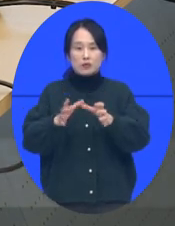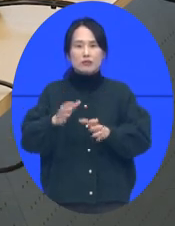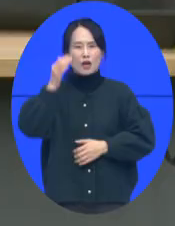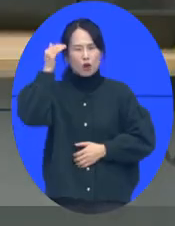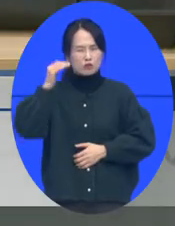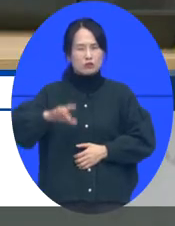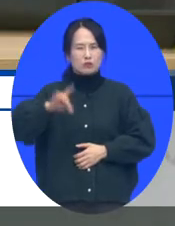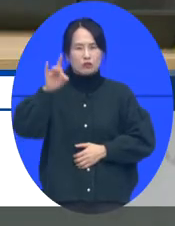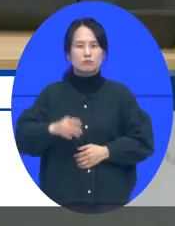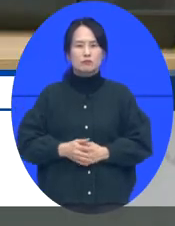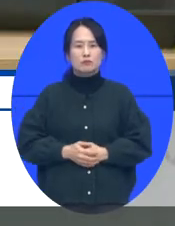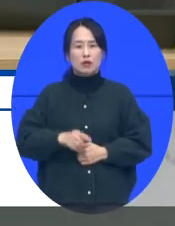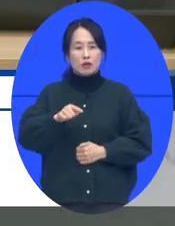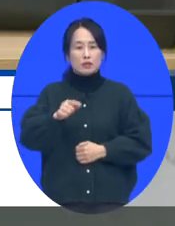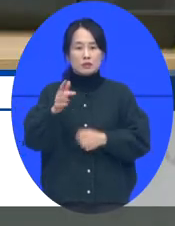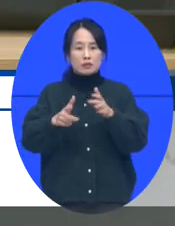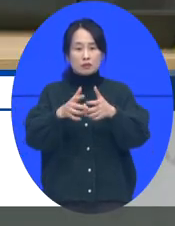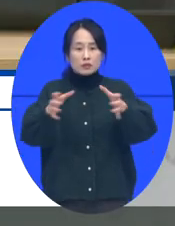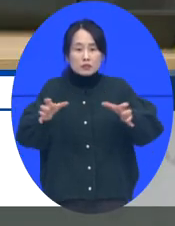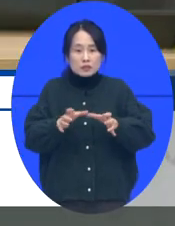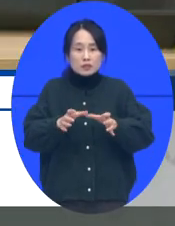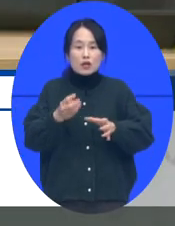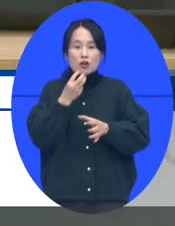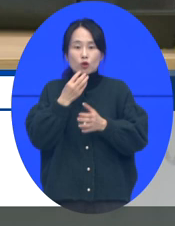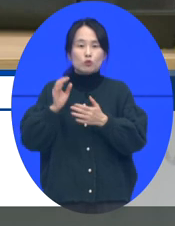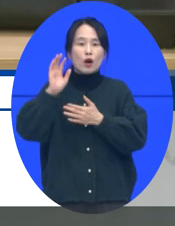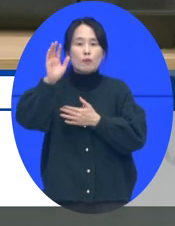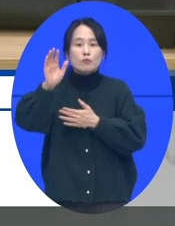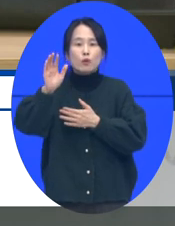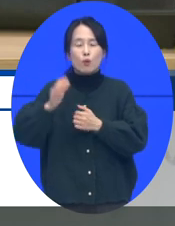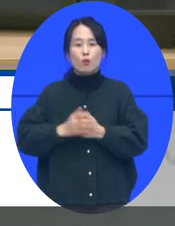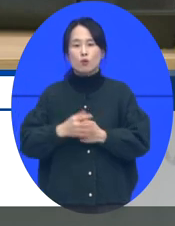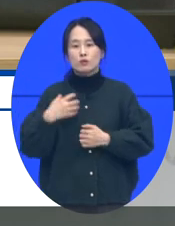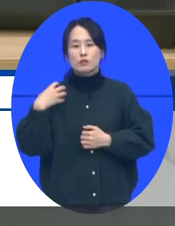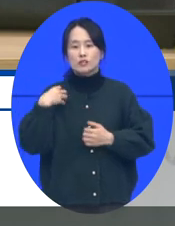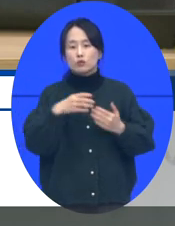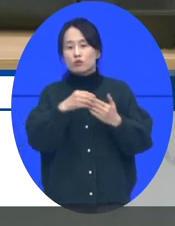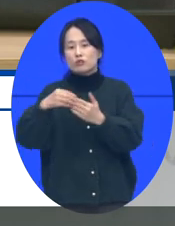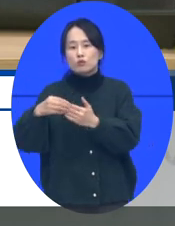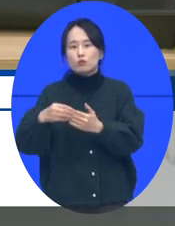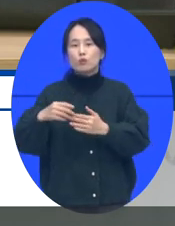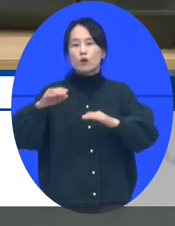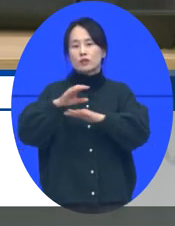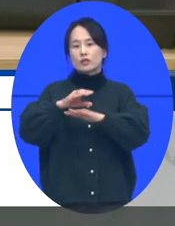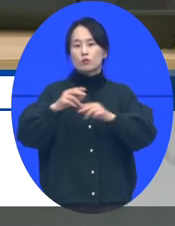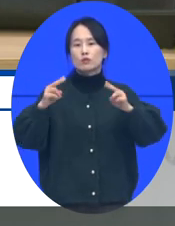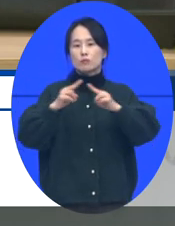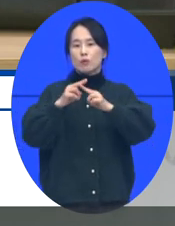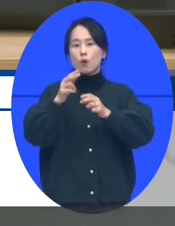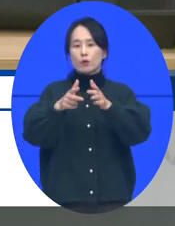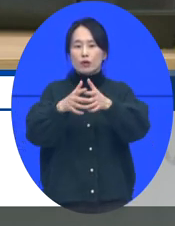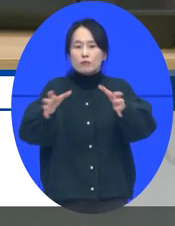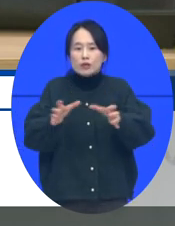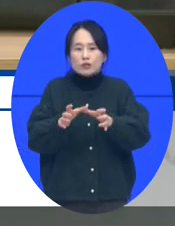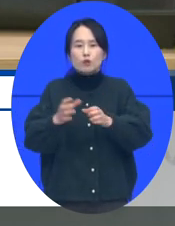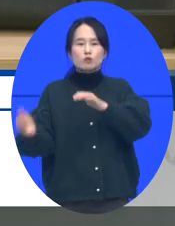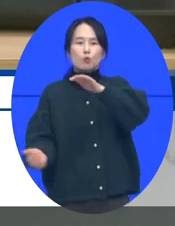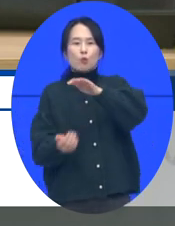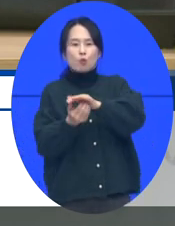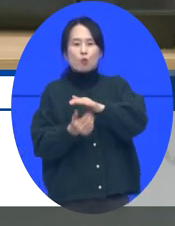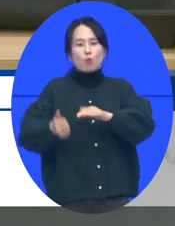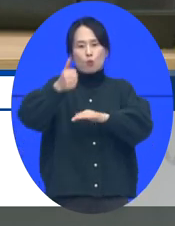최초입니다. 이 산업단지가 경기도의 앞으로 미래를 이끄는 자동차 반도체 산업단지로 성공적인 자리매김을